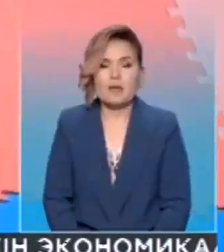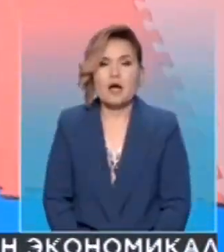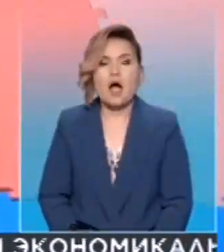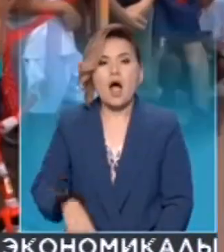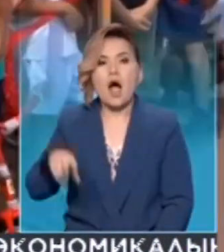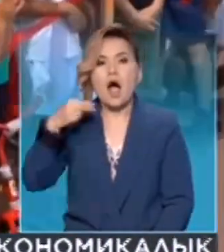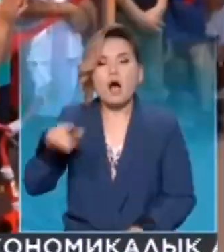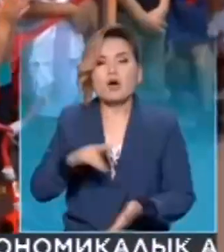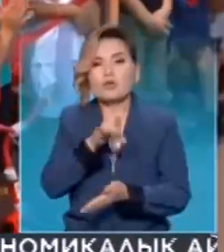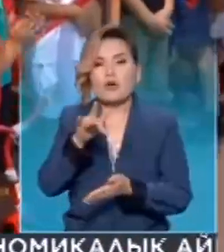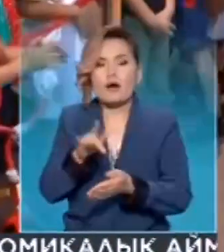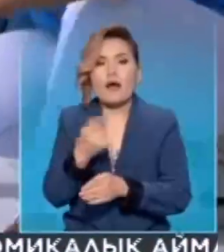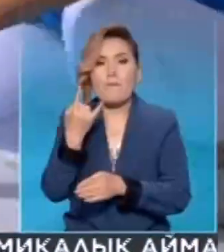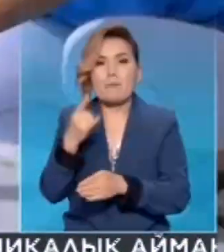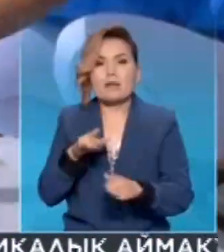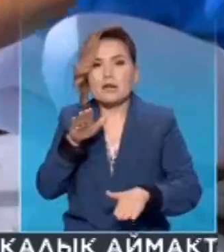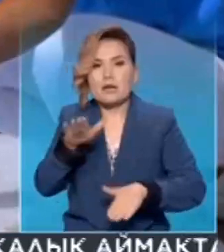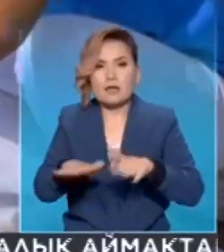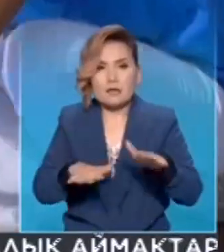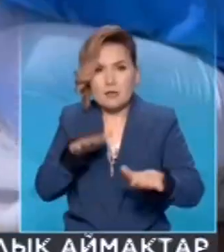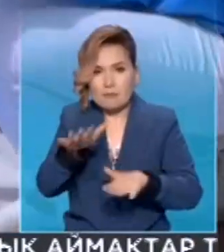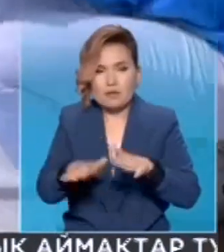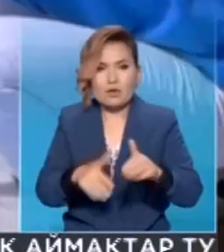Ақтөбеде бөбелер еңбектеуден жарысты.